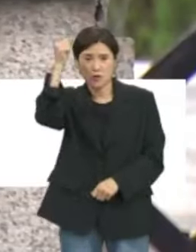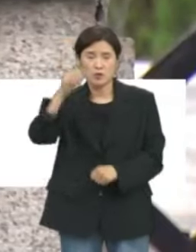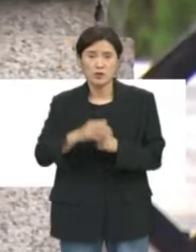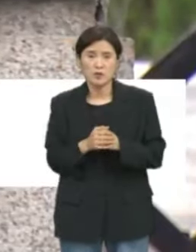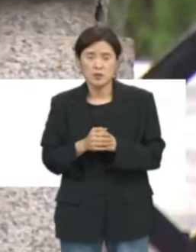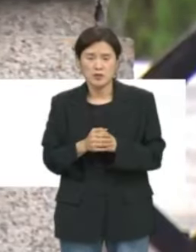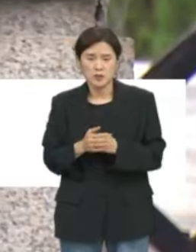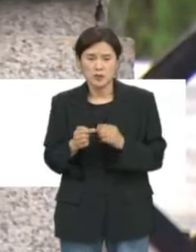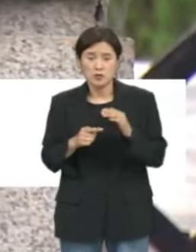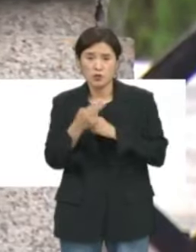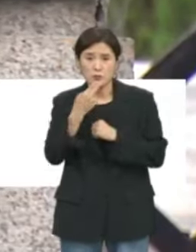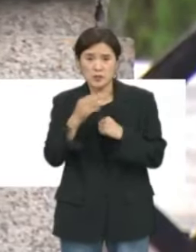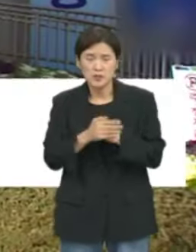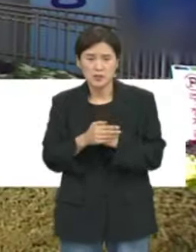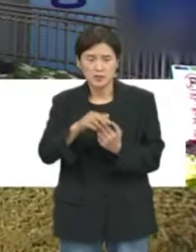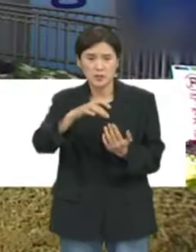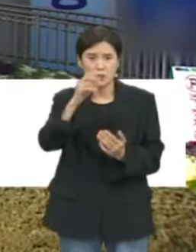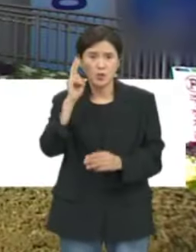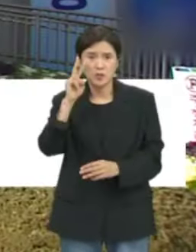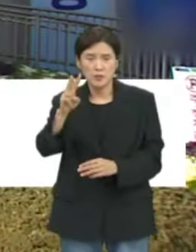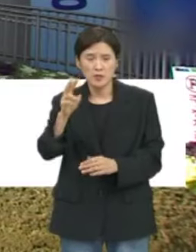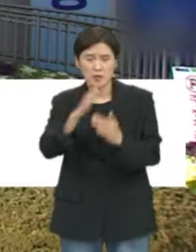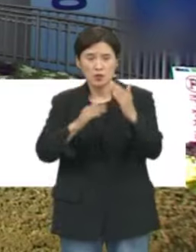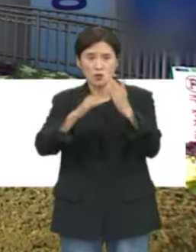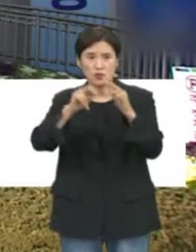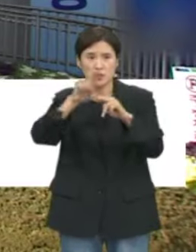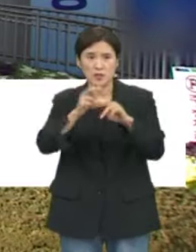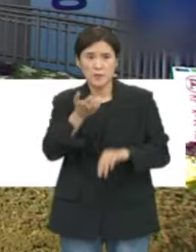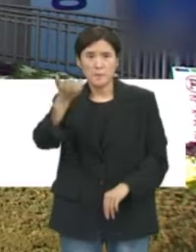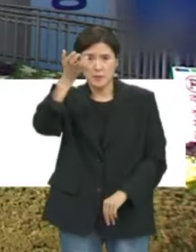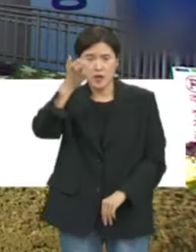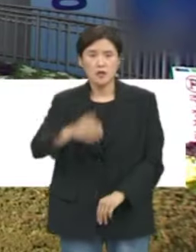타당한 근거 없이 채용 이틀만에 정규직으로